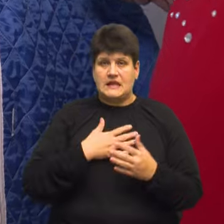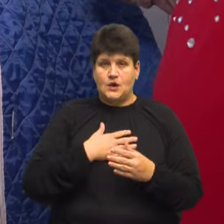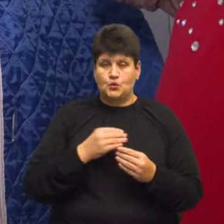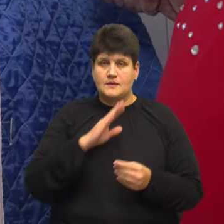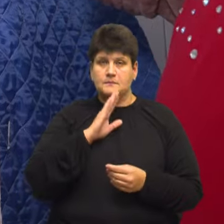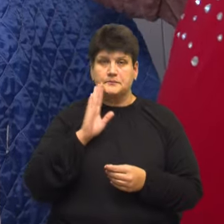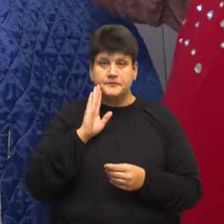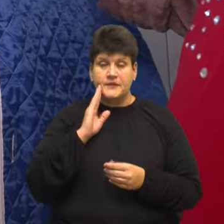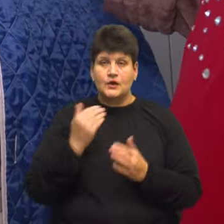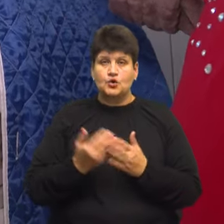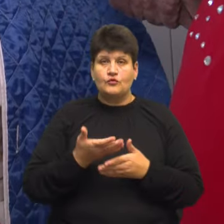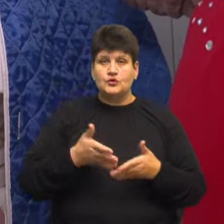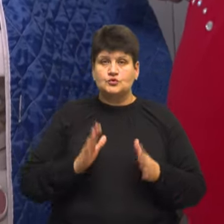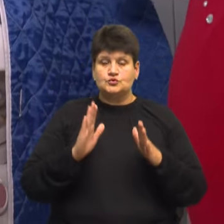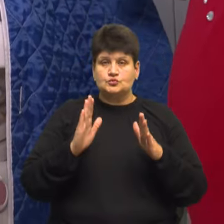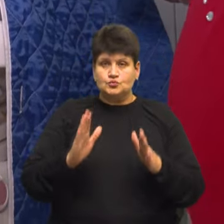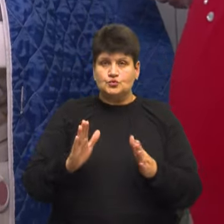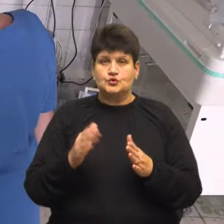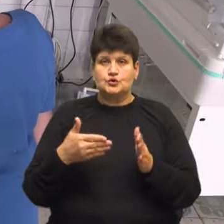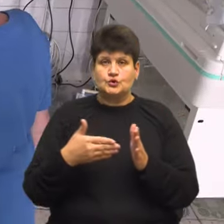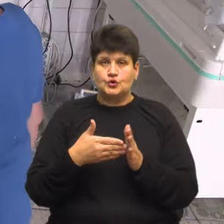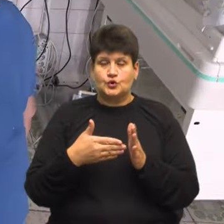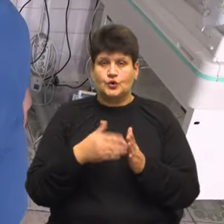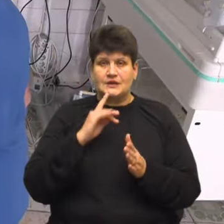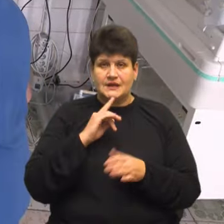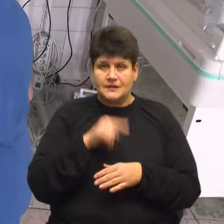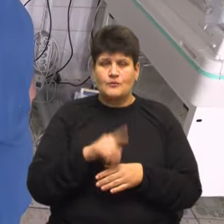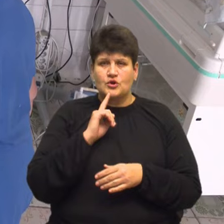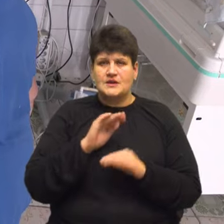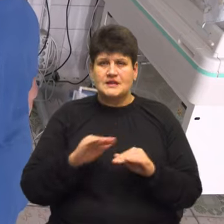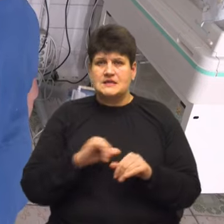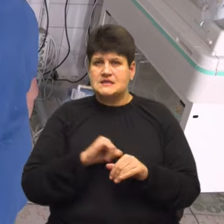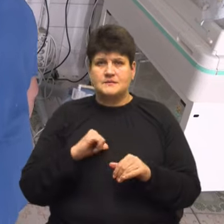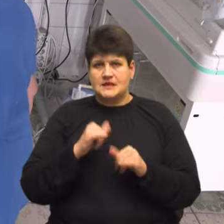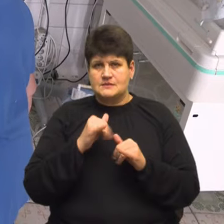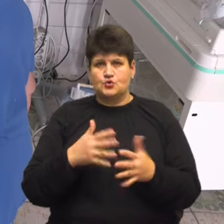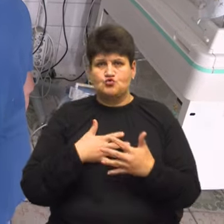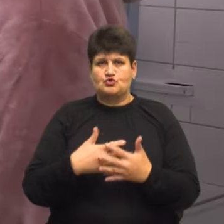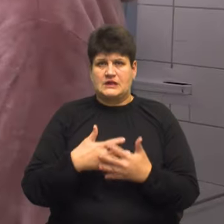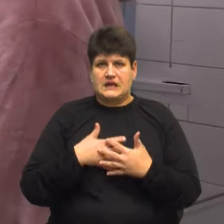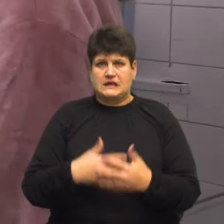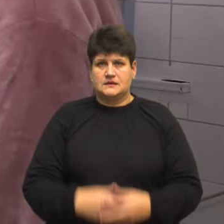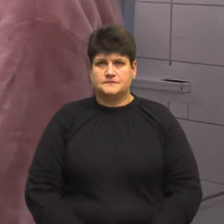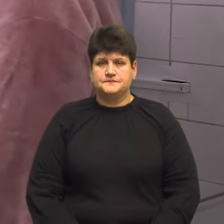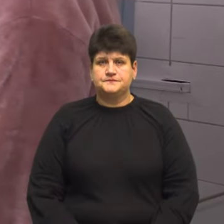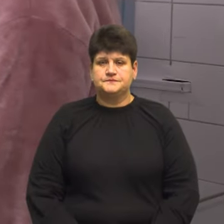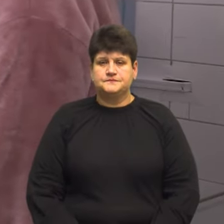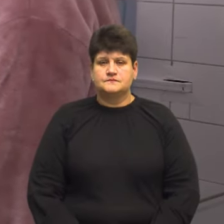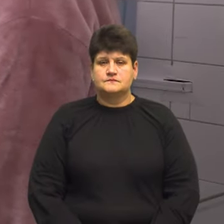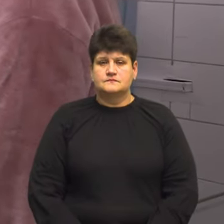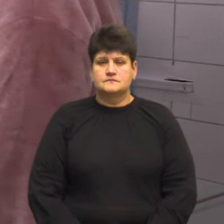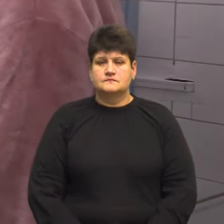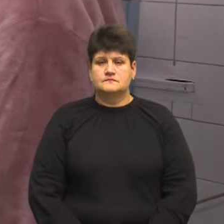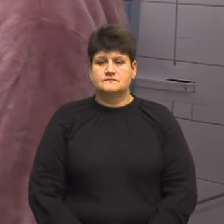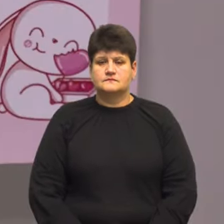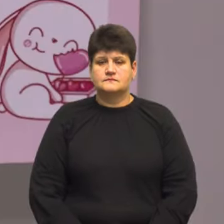Новонароджена трійня буде у відділенні інтенсивної терапії доти, поки діти не зможуть самостійно дихати, каже Неля Скубенко. Наталія Бончук, Андрій